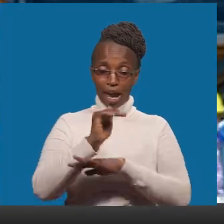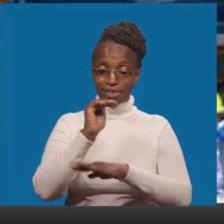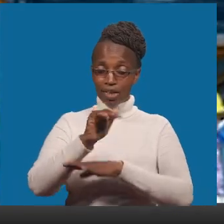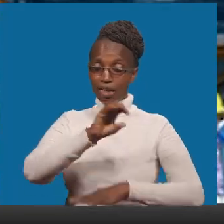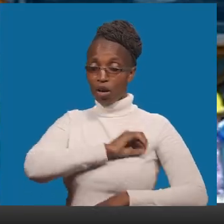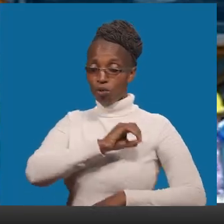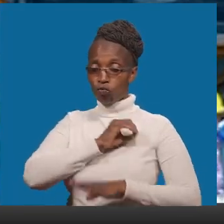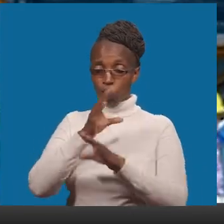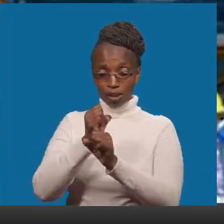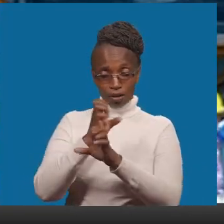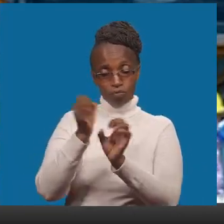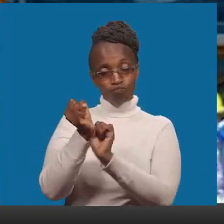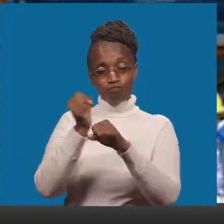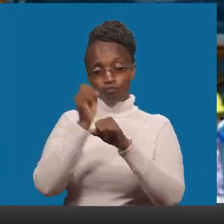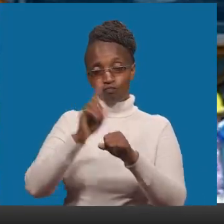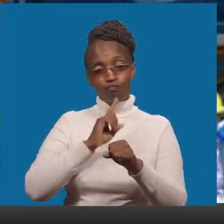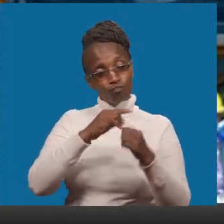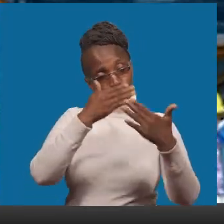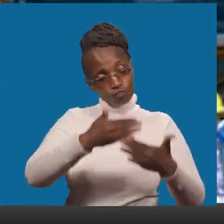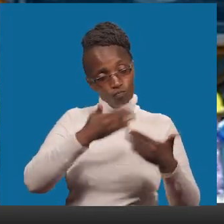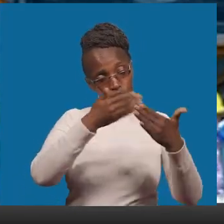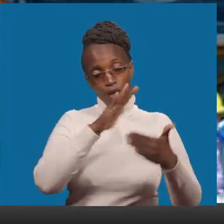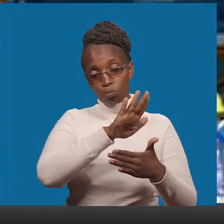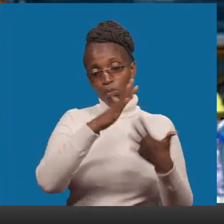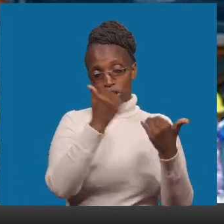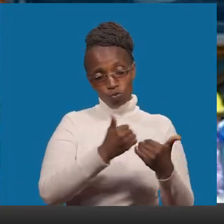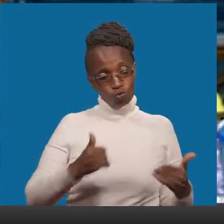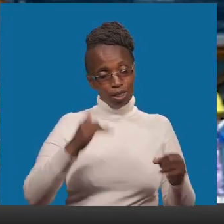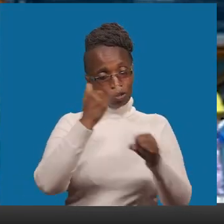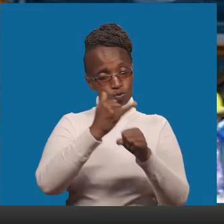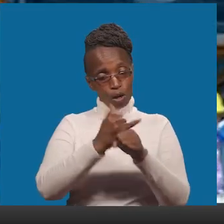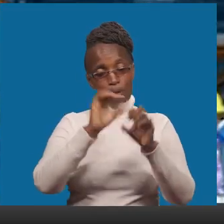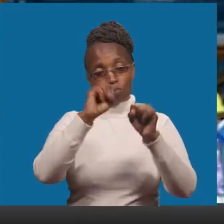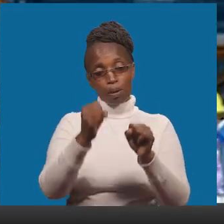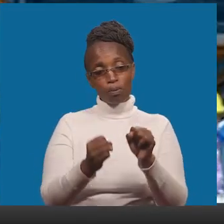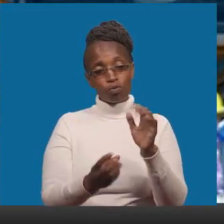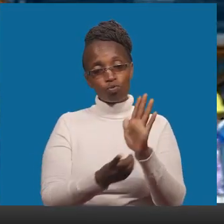kuhakikisha anawapa wanawao nafasi za ajira ili kukuza uchumi wa eneo hilo.